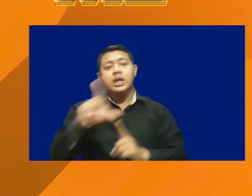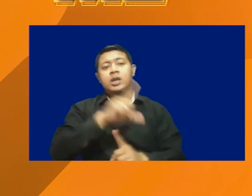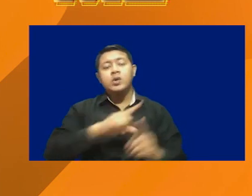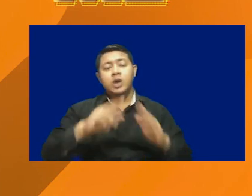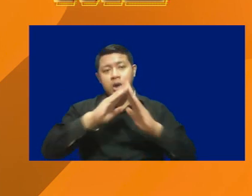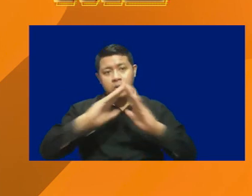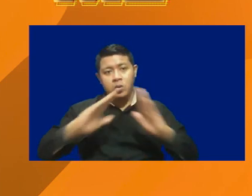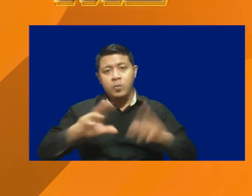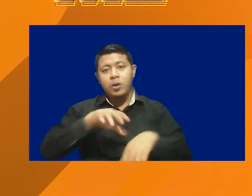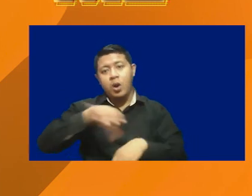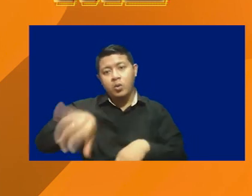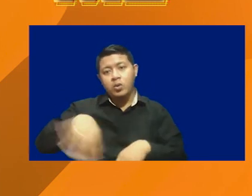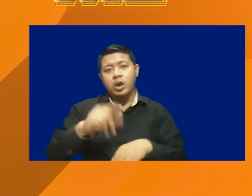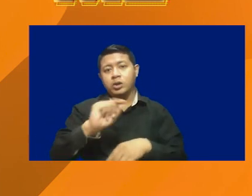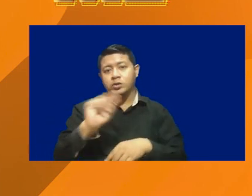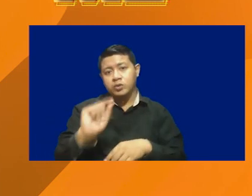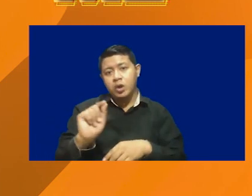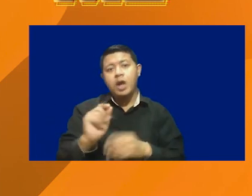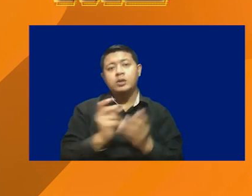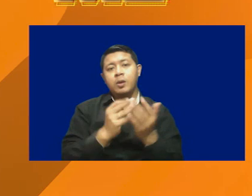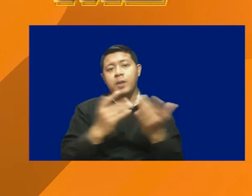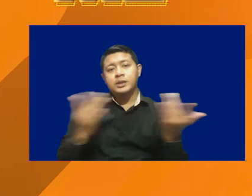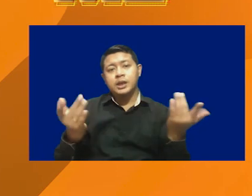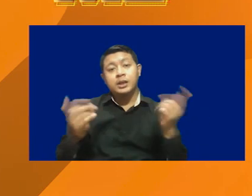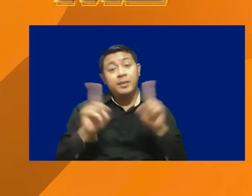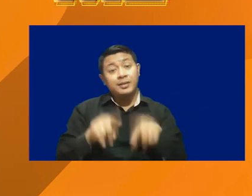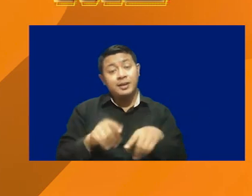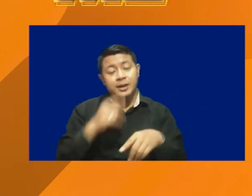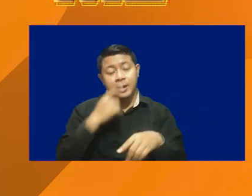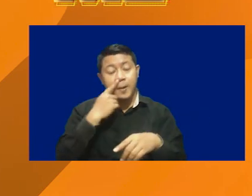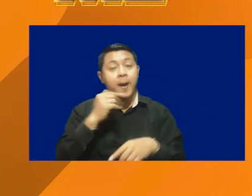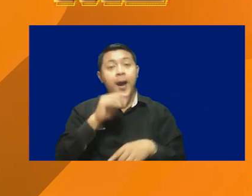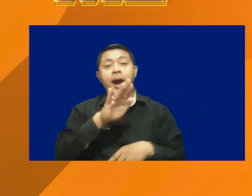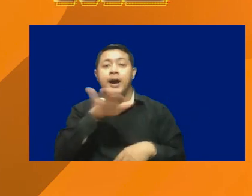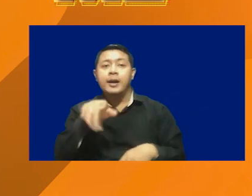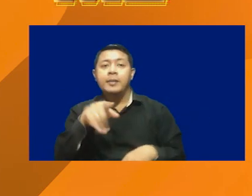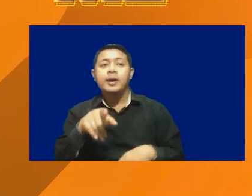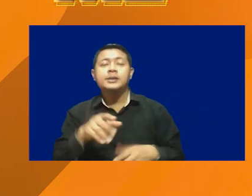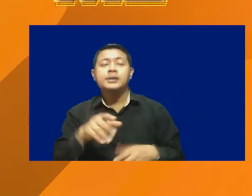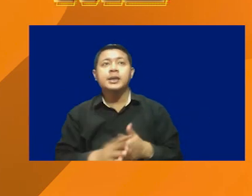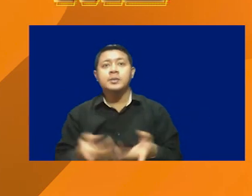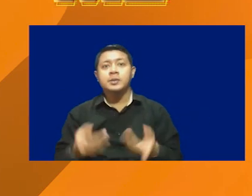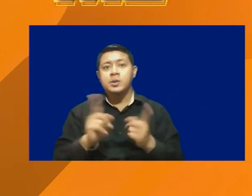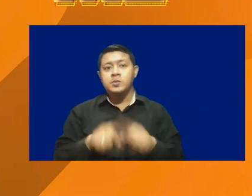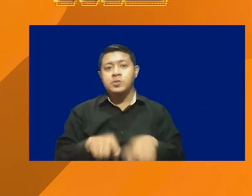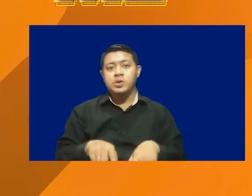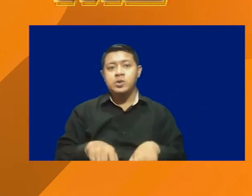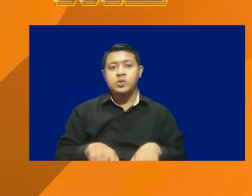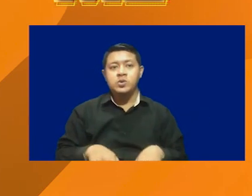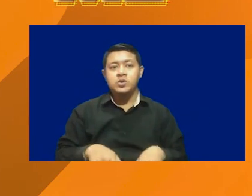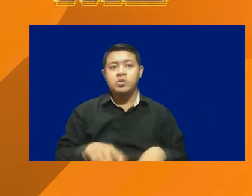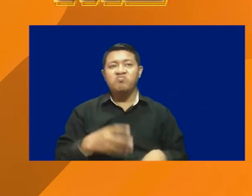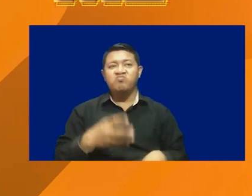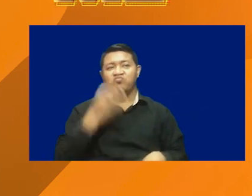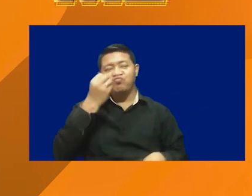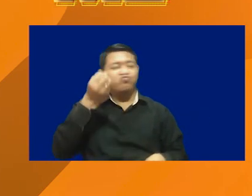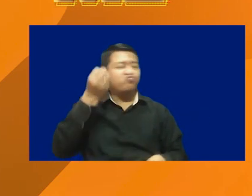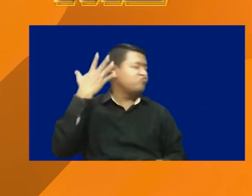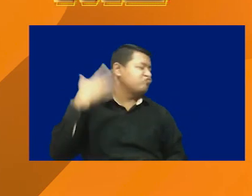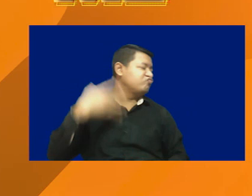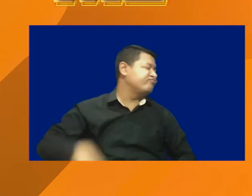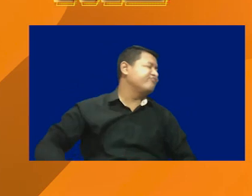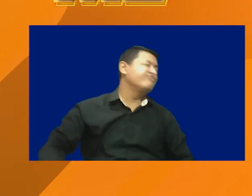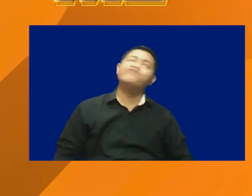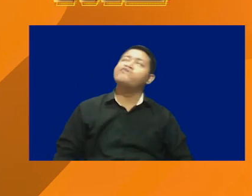dalam lingkungan rumahnya, keluarganya, atau lingkungan sekolahnya, atau masyarakatnya? Remaja ini akibatnya bisa